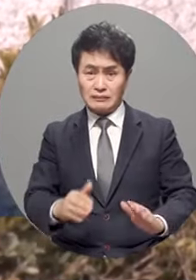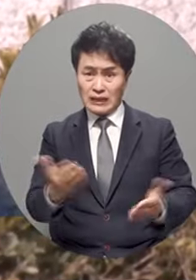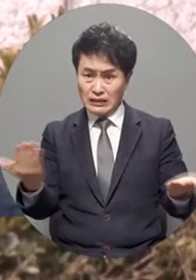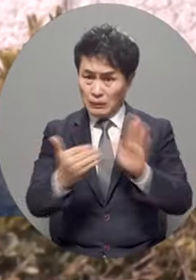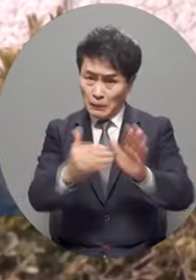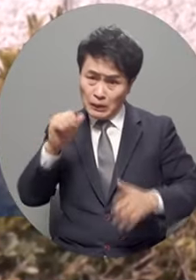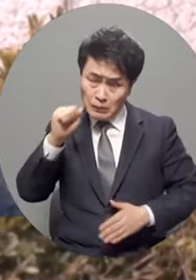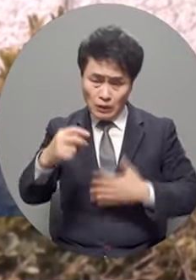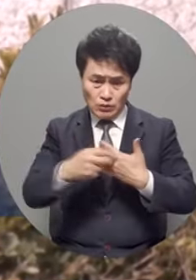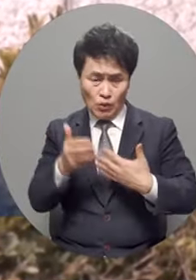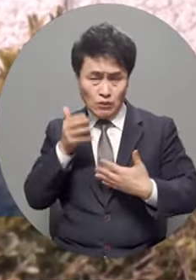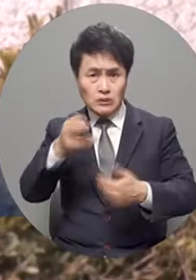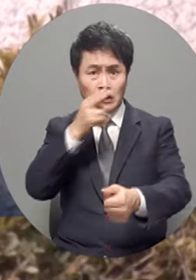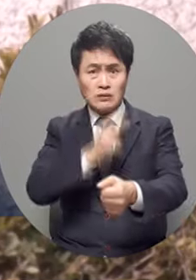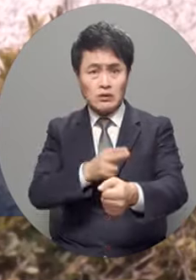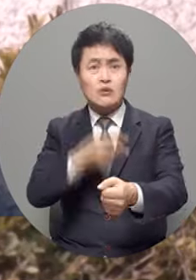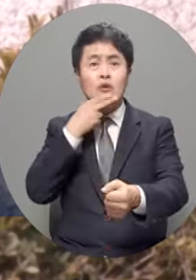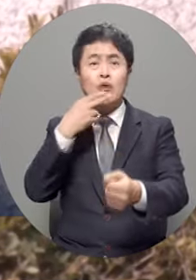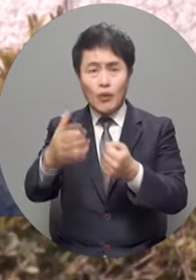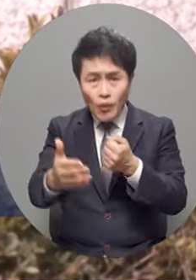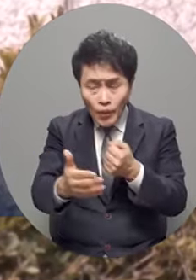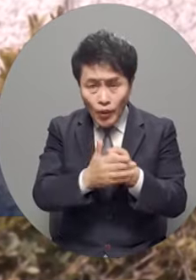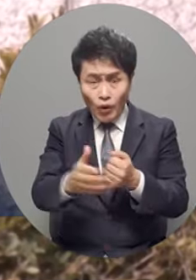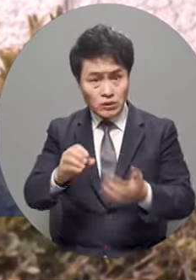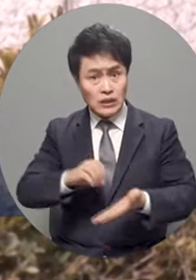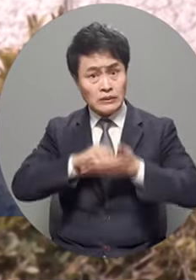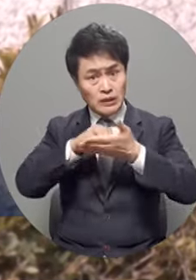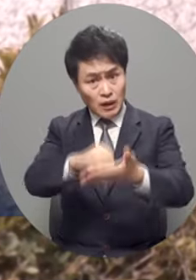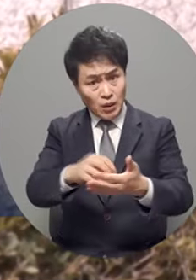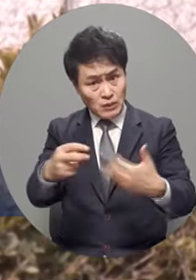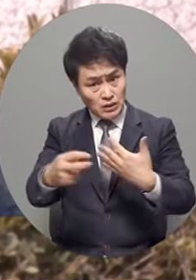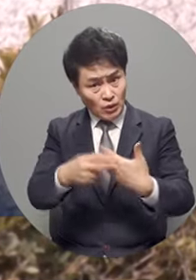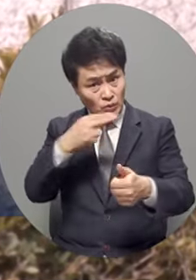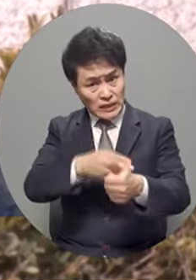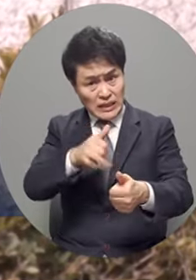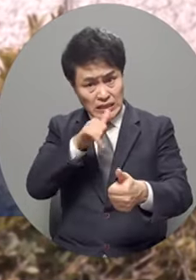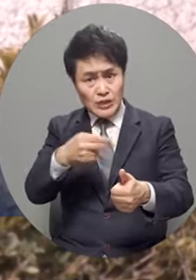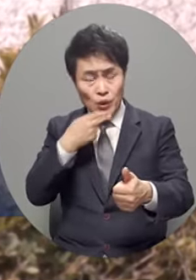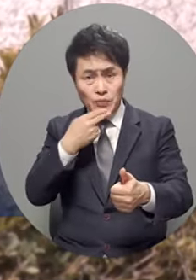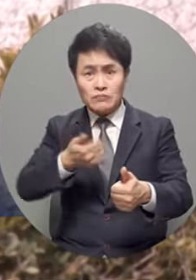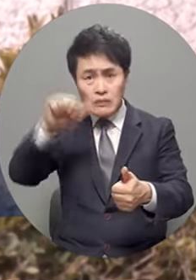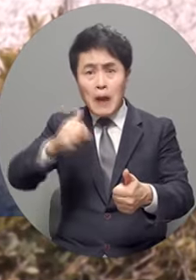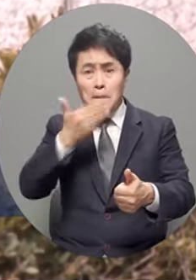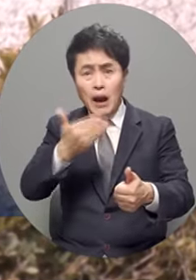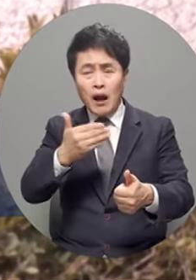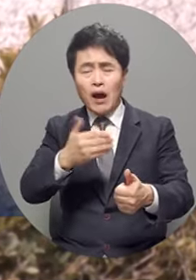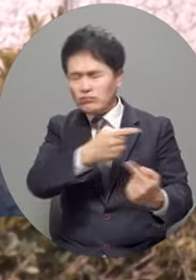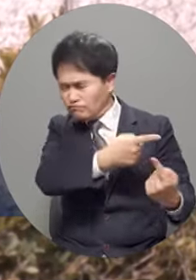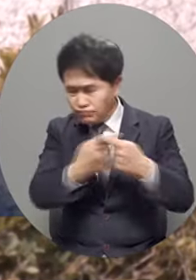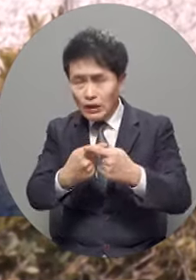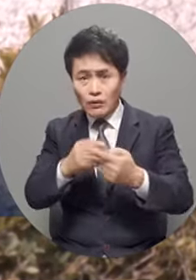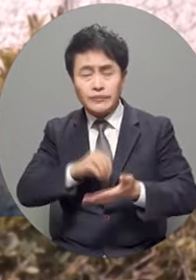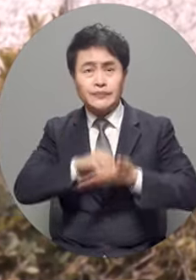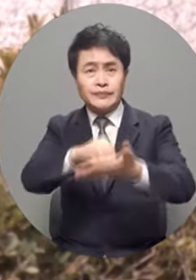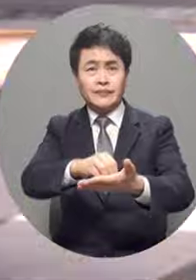전공의가 없다고 하더라고요. 이쪽은 접수를 해야지 전공의가 있는지 없는지 파악이 된다고 해가지고 일단 그냥 무작정 온